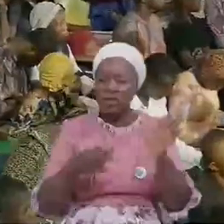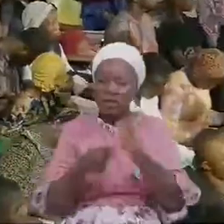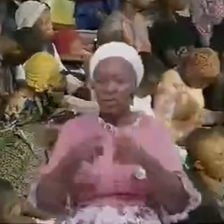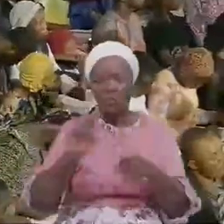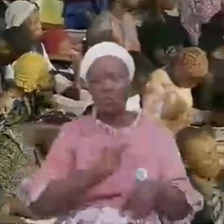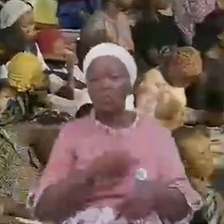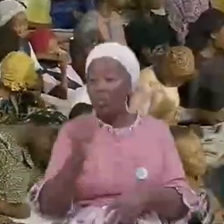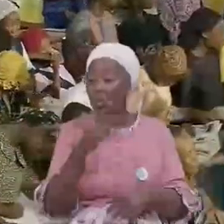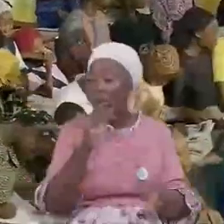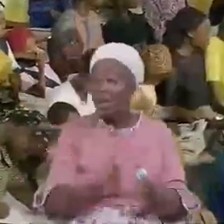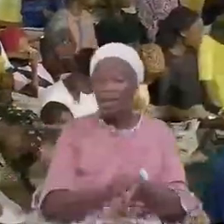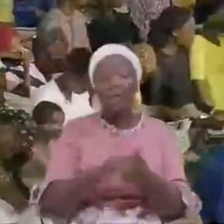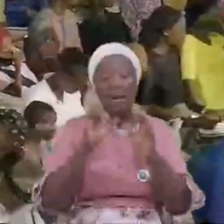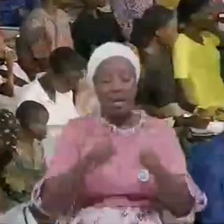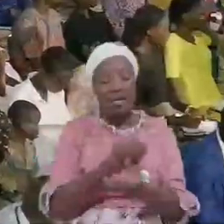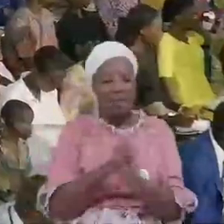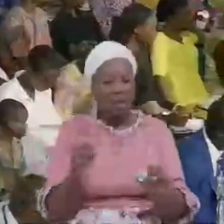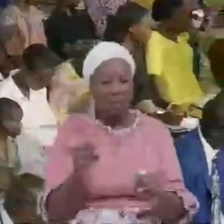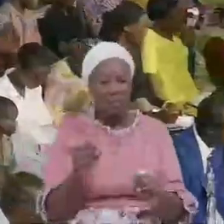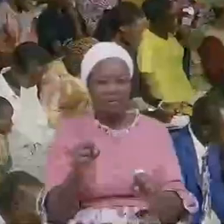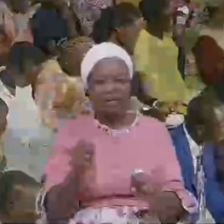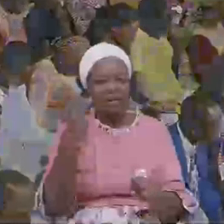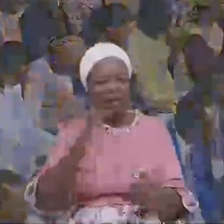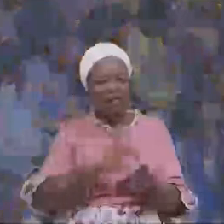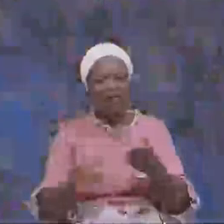C'est seulement cela qui peut sauver.